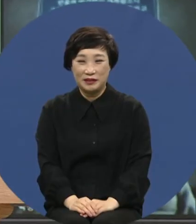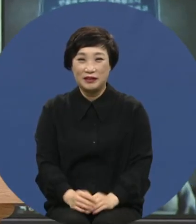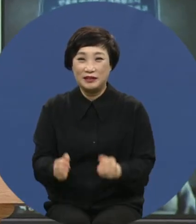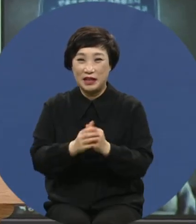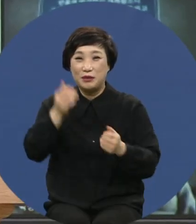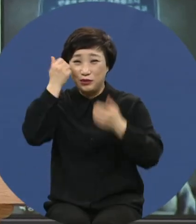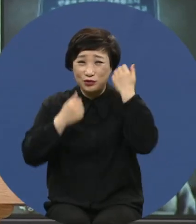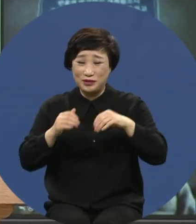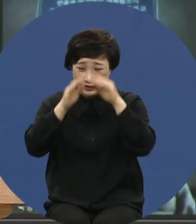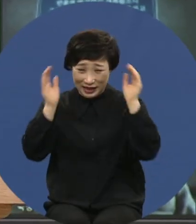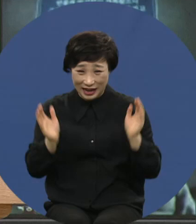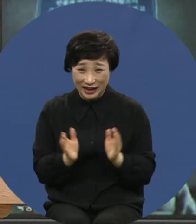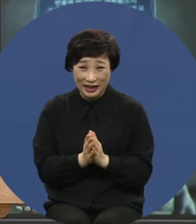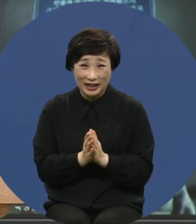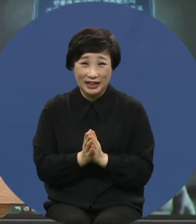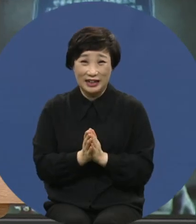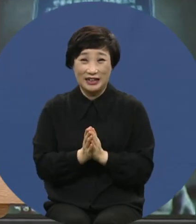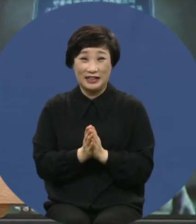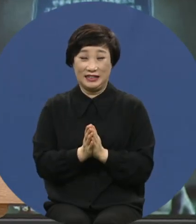그러므로 누구든지